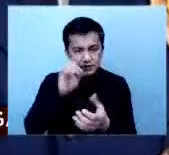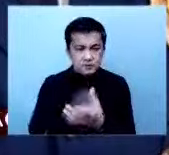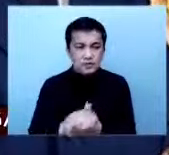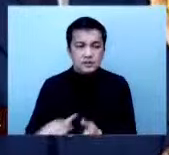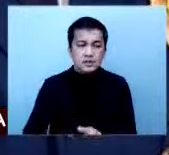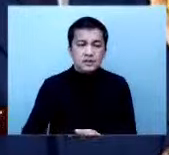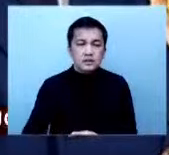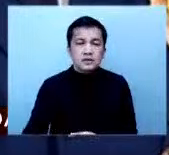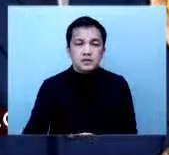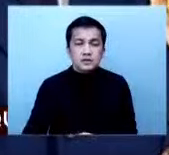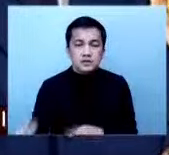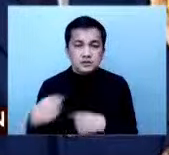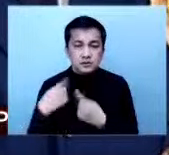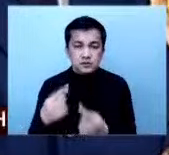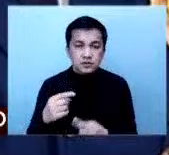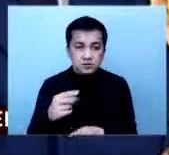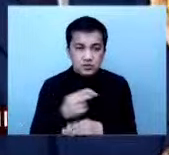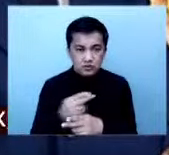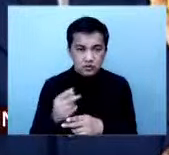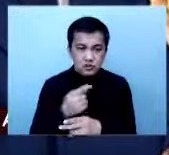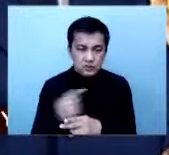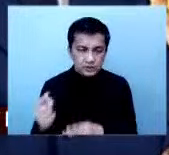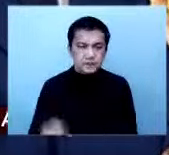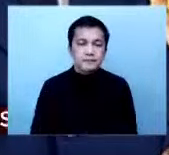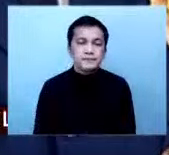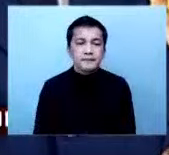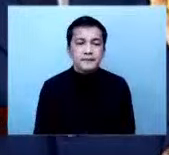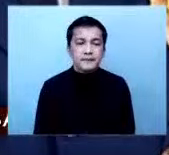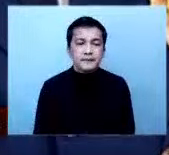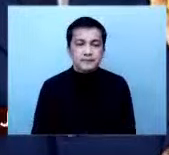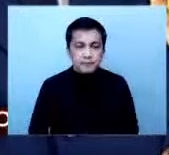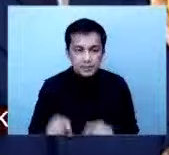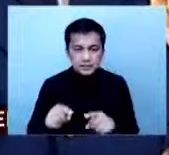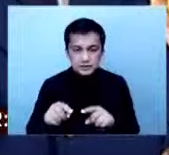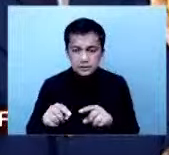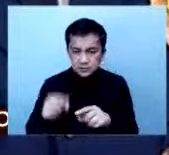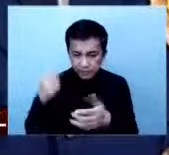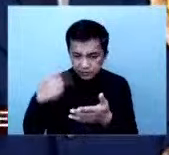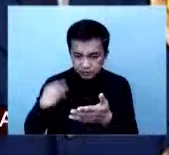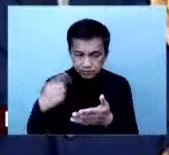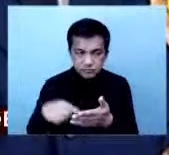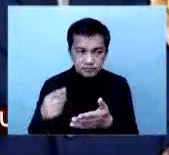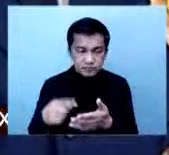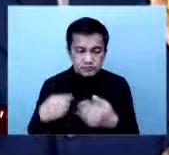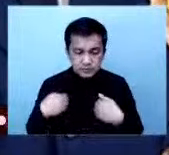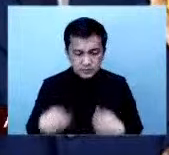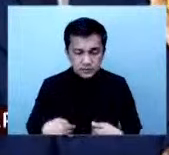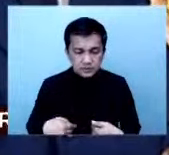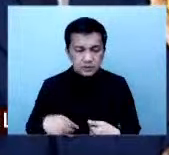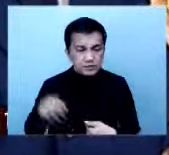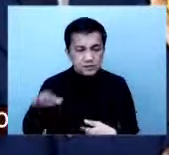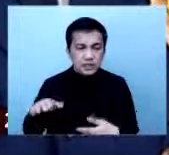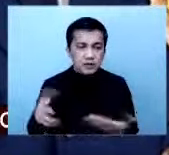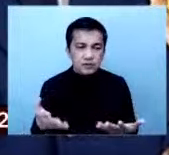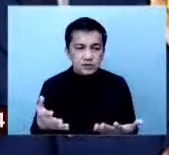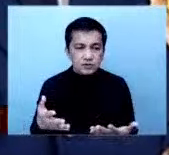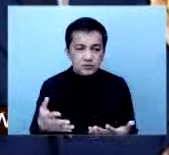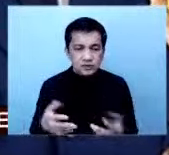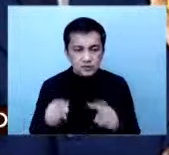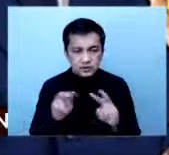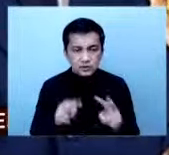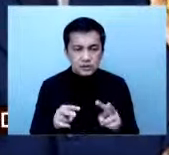during Holy Week but during the examination naman po doon sa katawan ng bata Wala naman pong nakitang